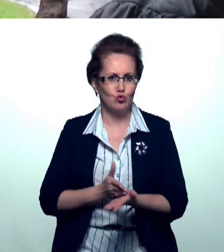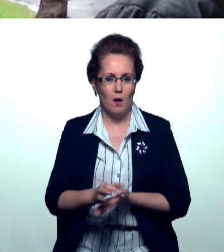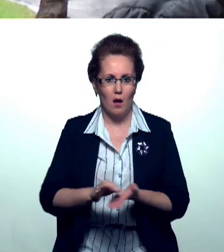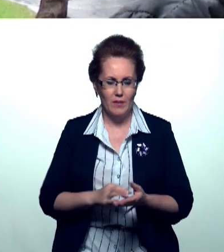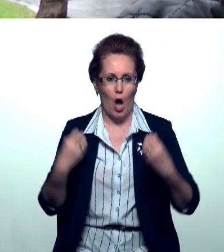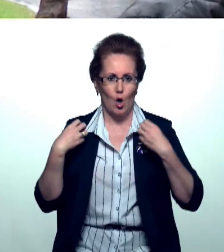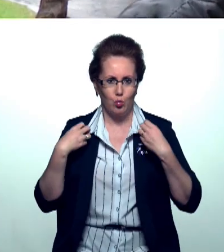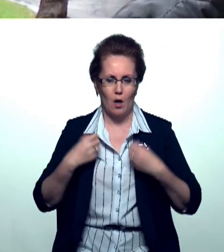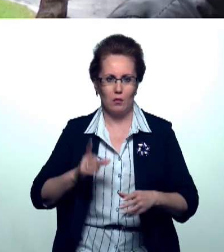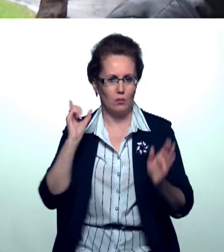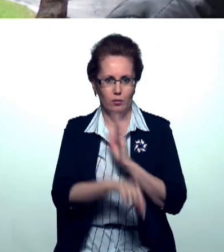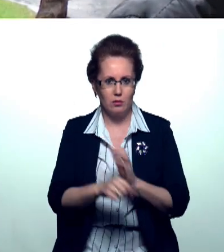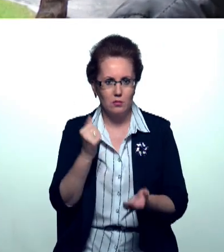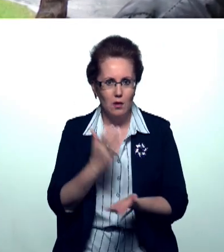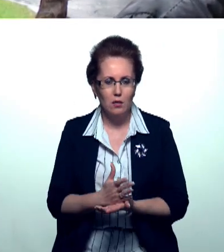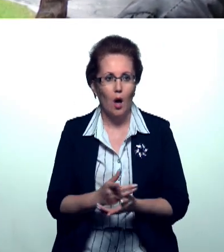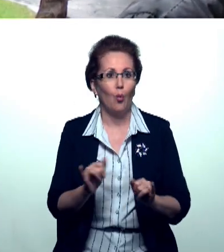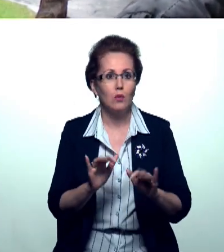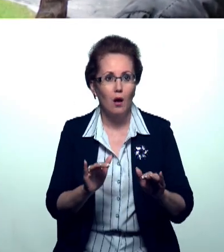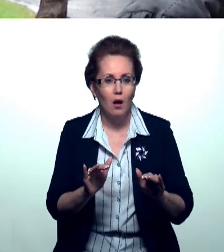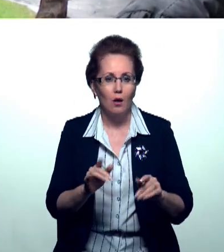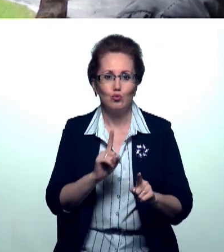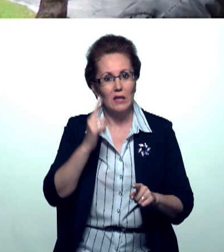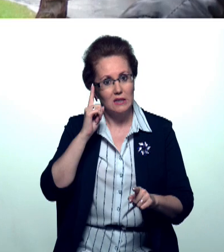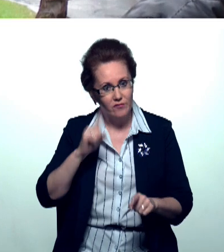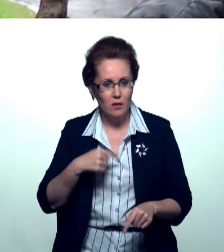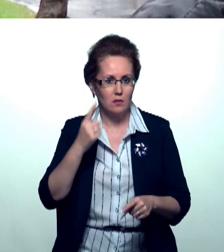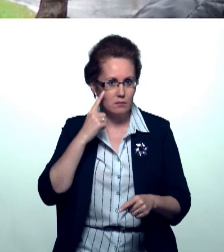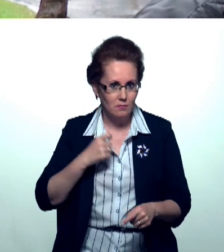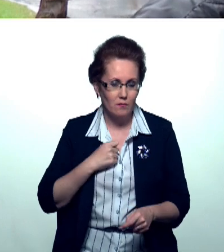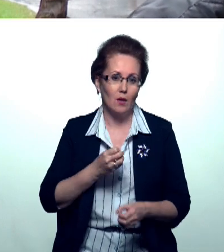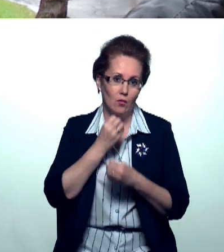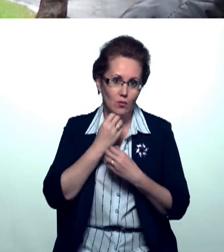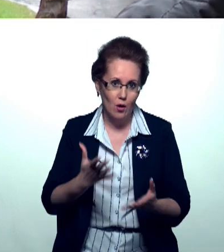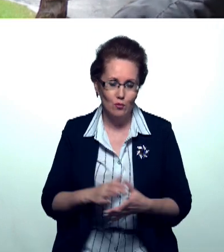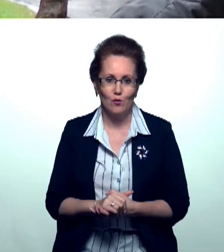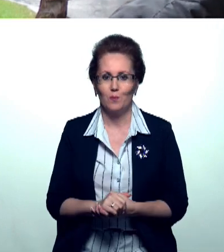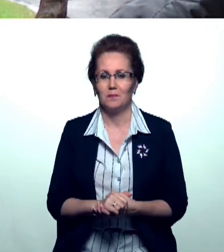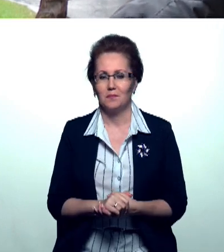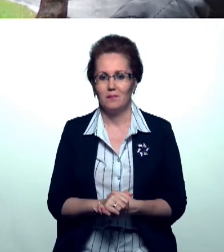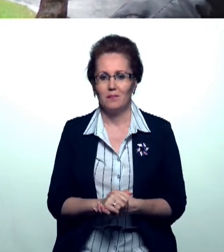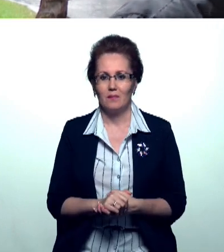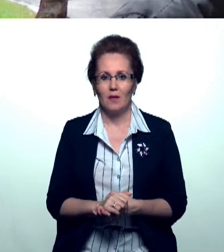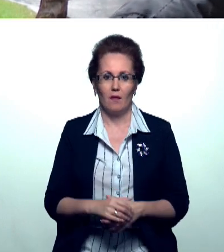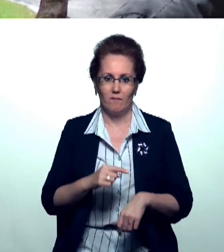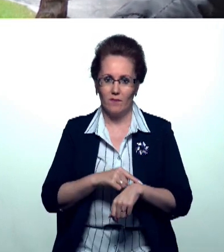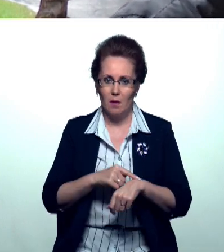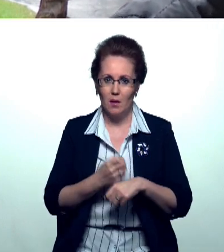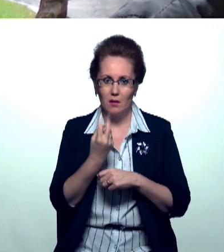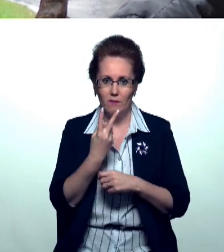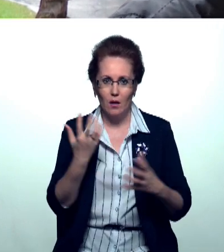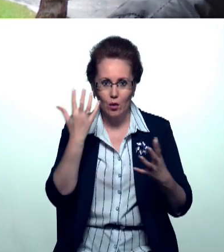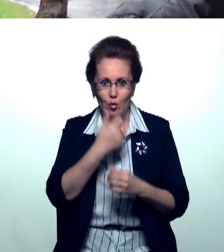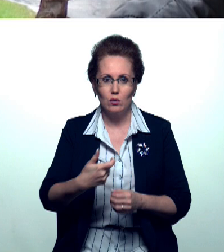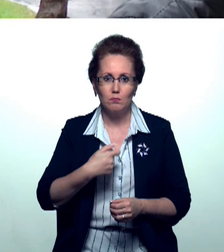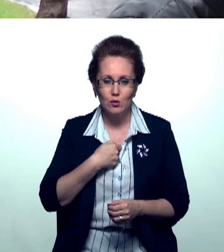с собой рюкзак и все, поехал. Я такая, ну ладно, что-нибудь будет известно, ты, говорит, напиши. И я, говорит, ладно, напишу. Время 12 часов ночи, наверное, он